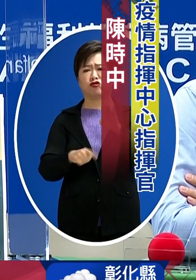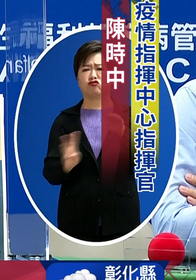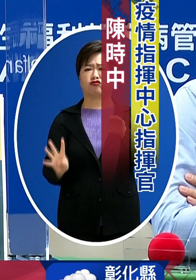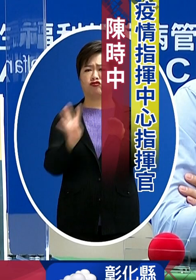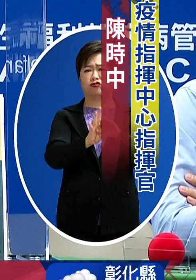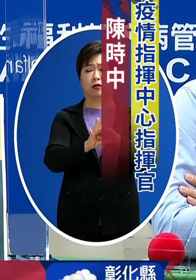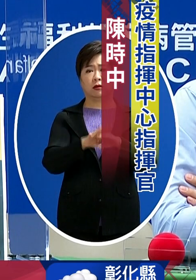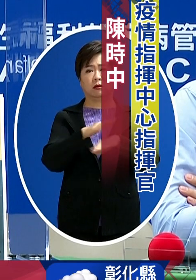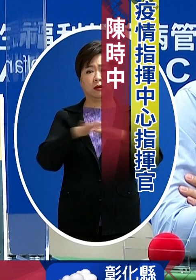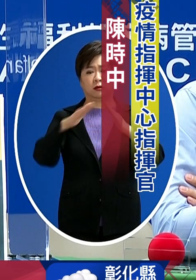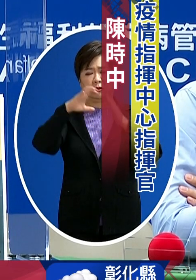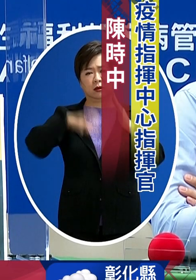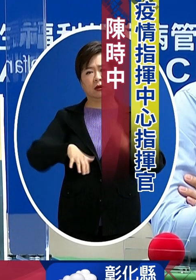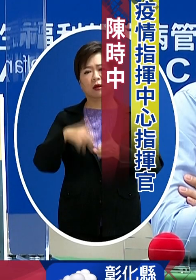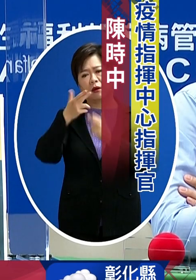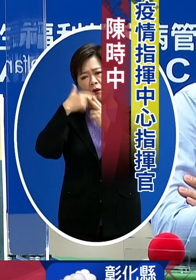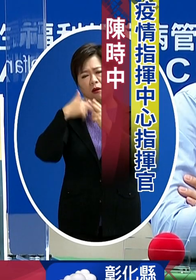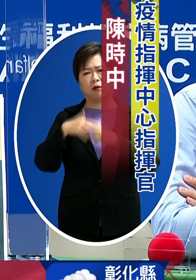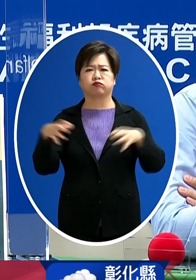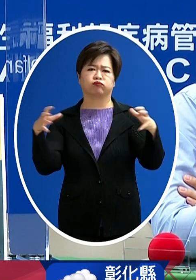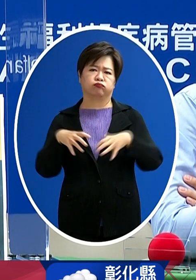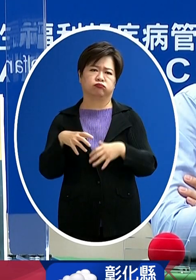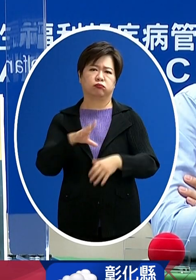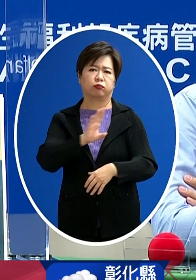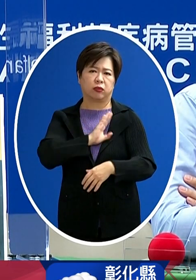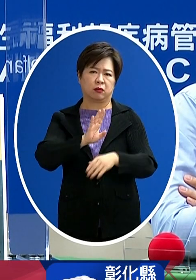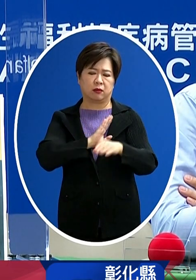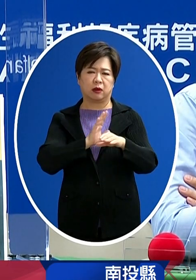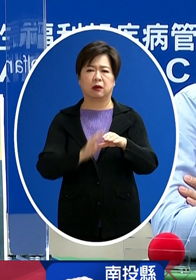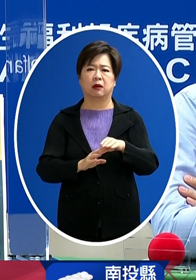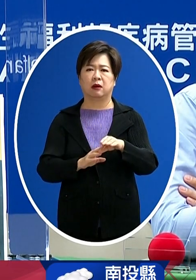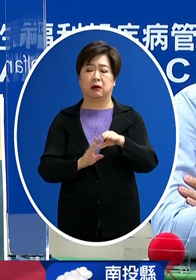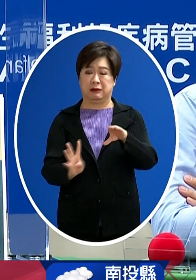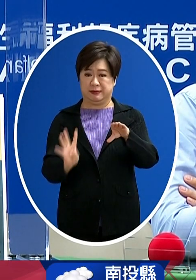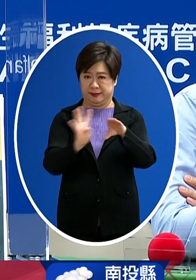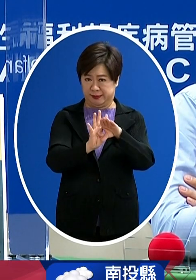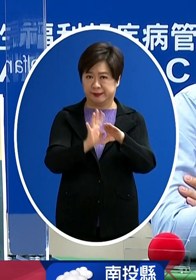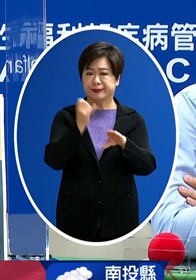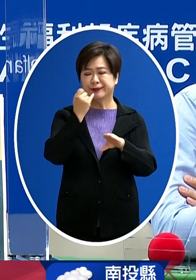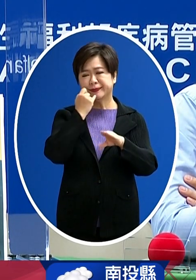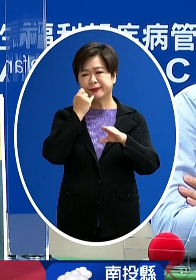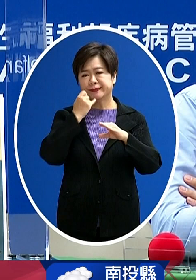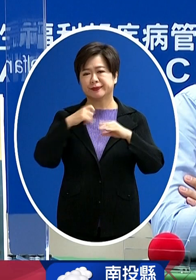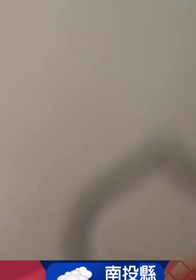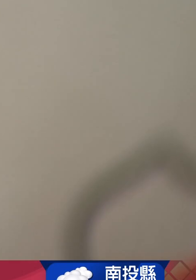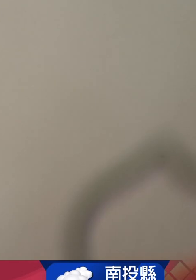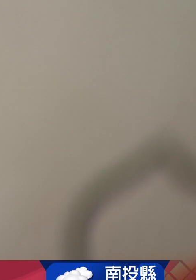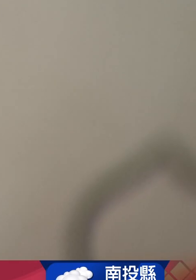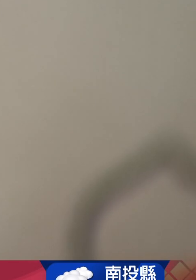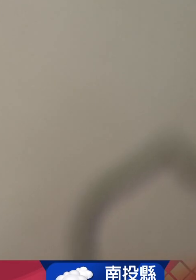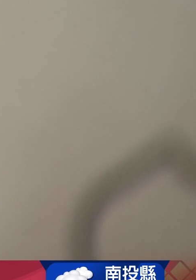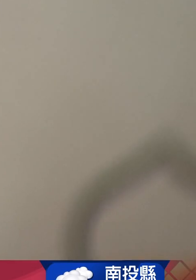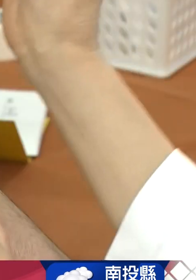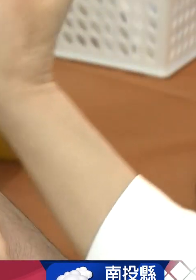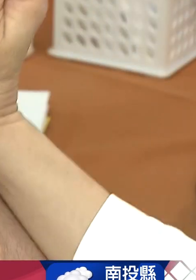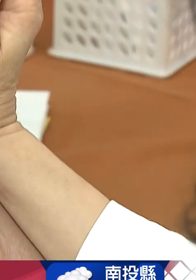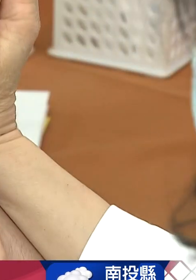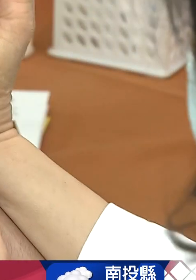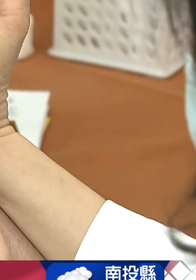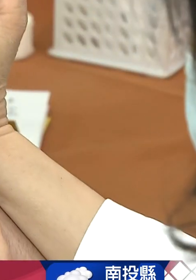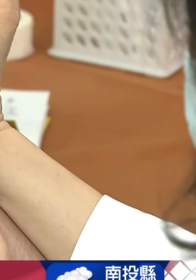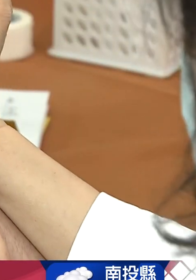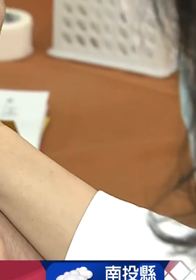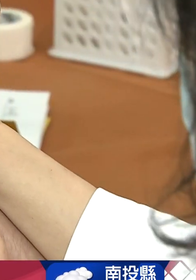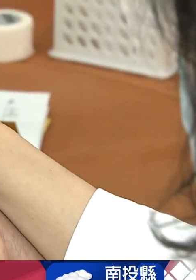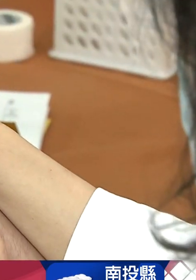在家里就一起吃饭了，那时候在车内的时候也可以一同一起来饮食。 放心松绑车内的口罩限